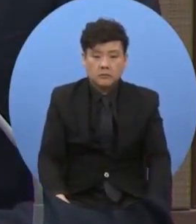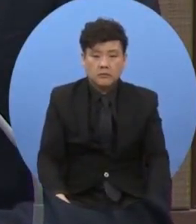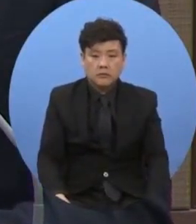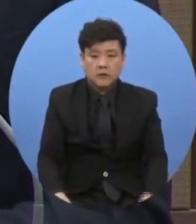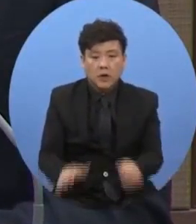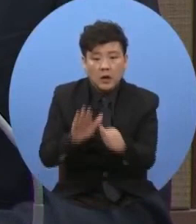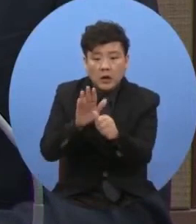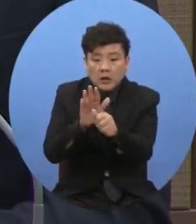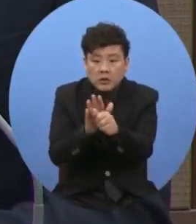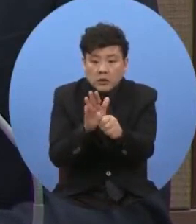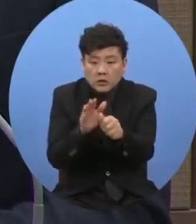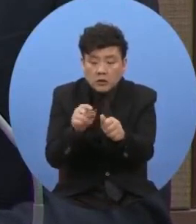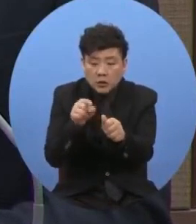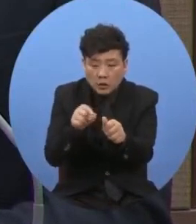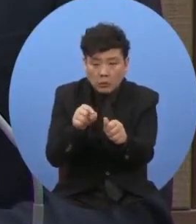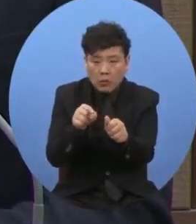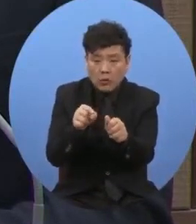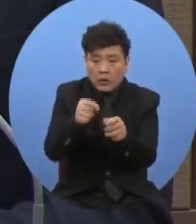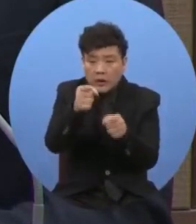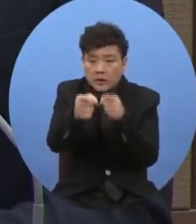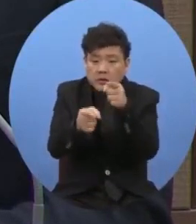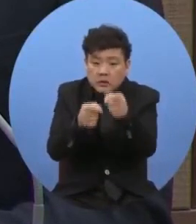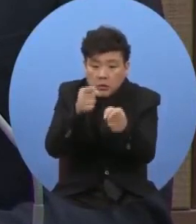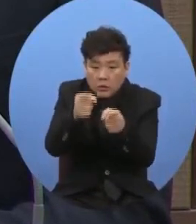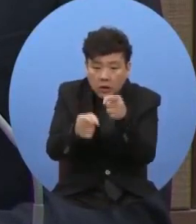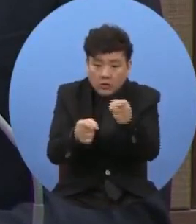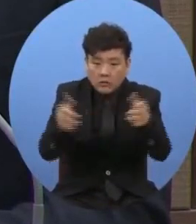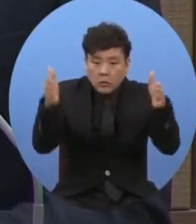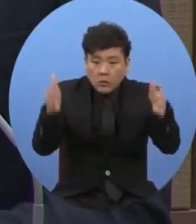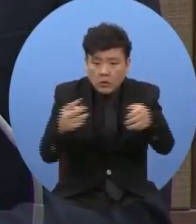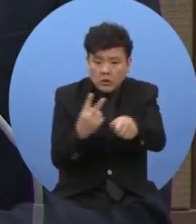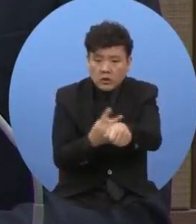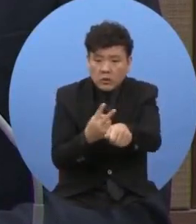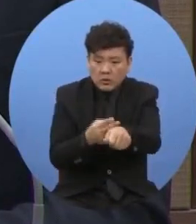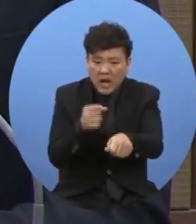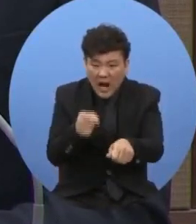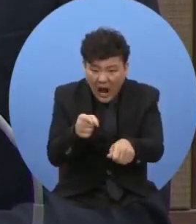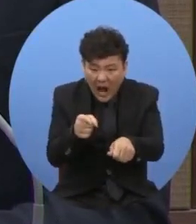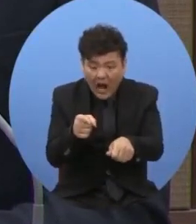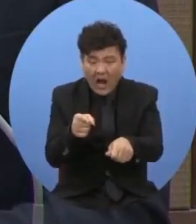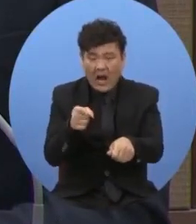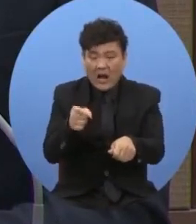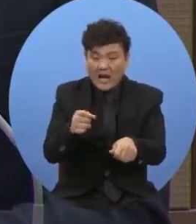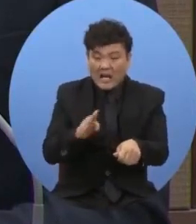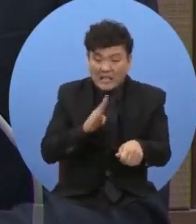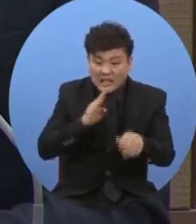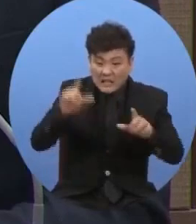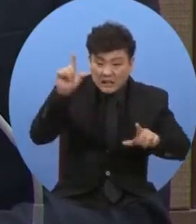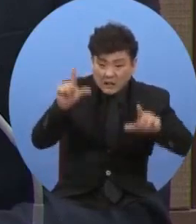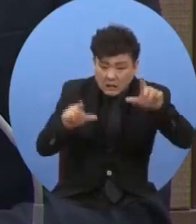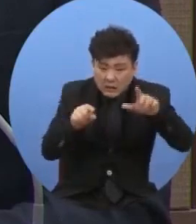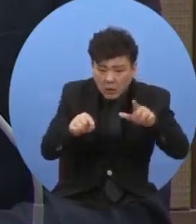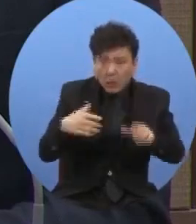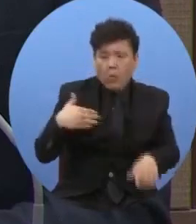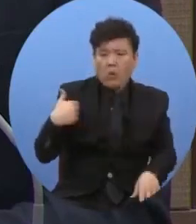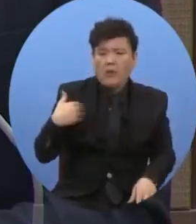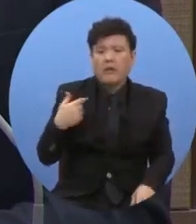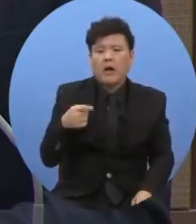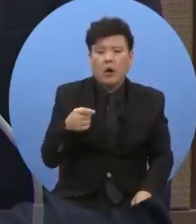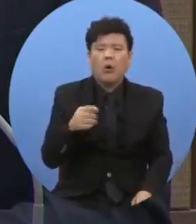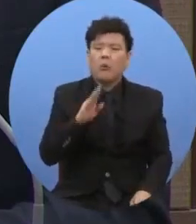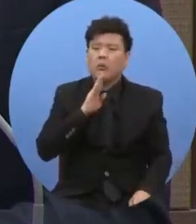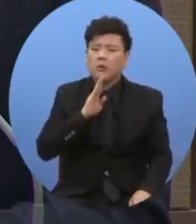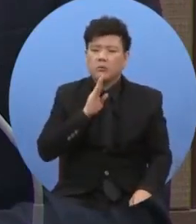기간제 교사들 같은 경우에도 이런 현실인지는 몰랐다. 이랬으면 지원 안 했다라는 이제 얘기도 나오고 있고요. 지금 저게 현실로 있습니다. 그래서